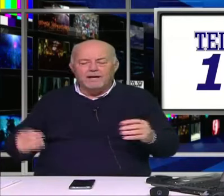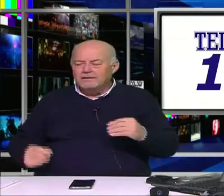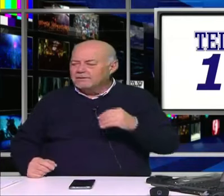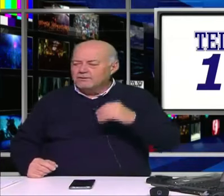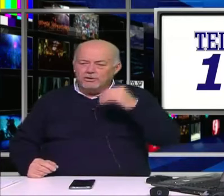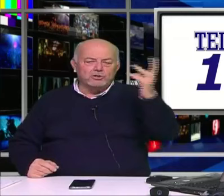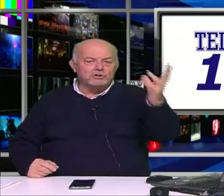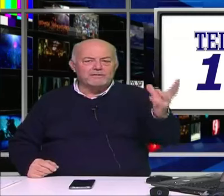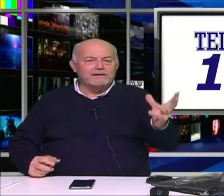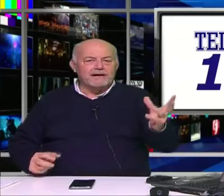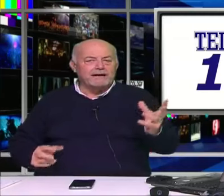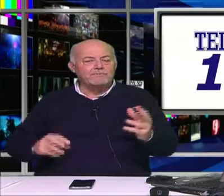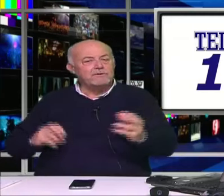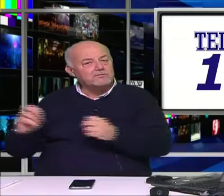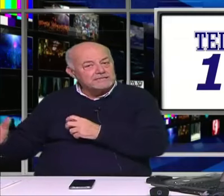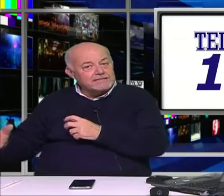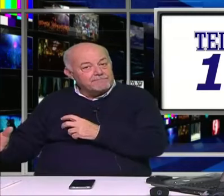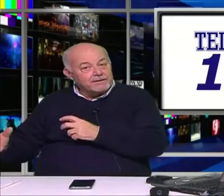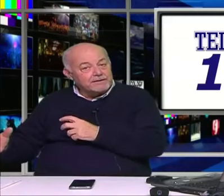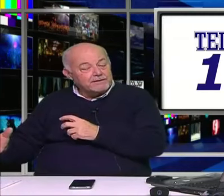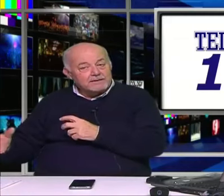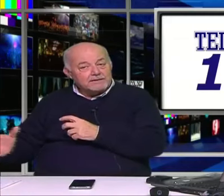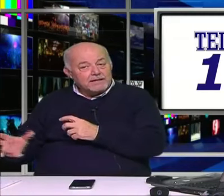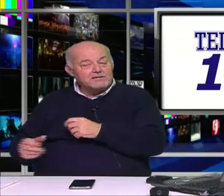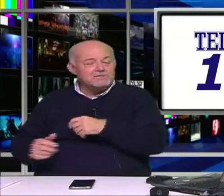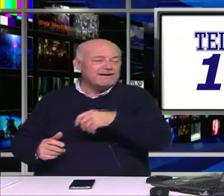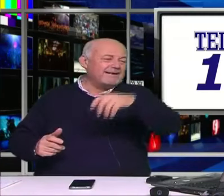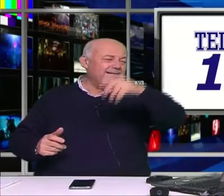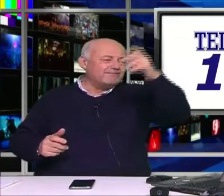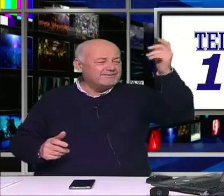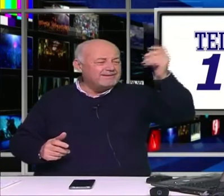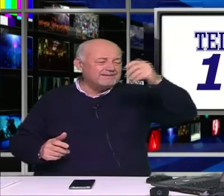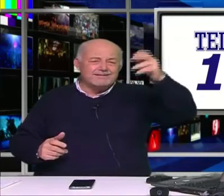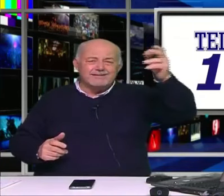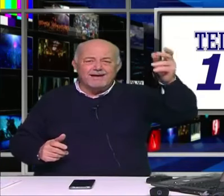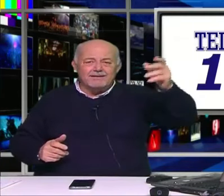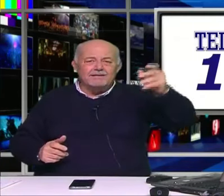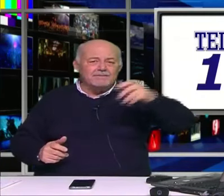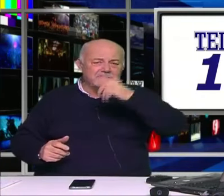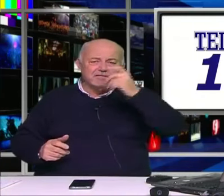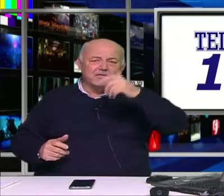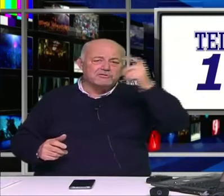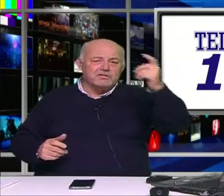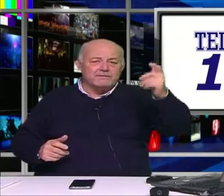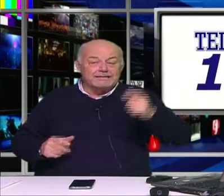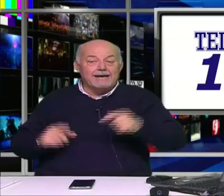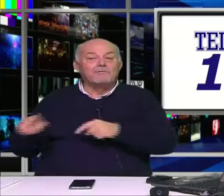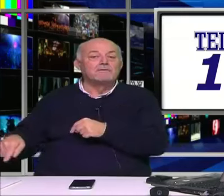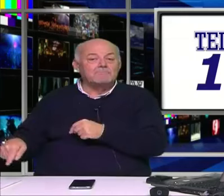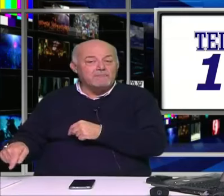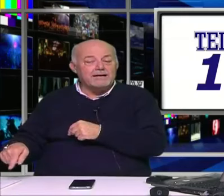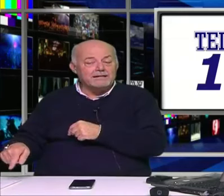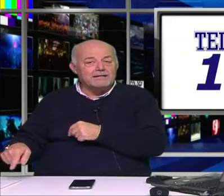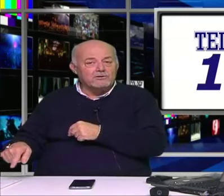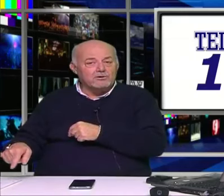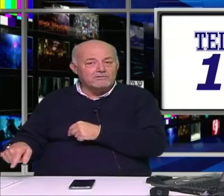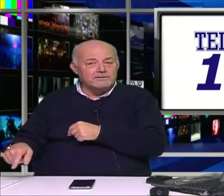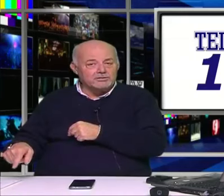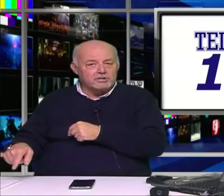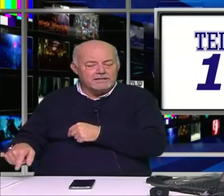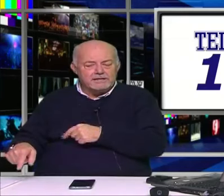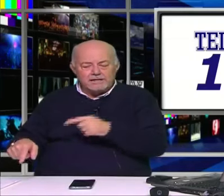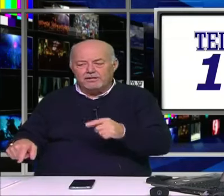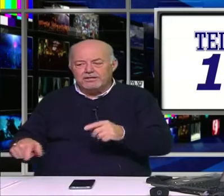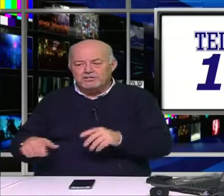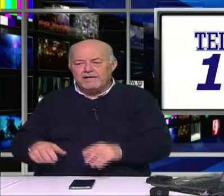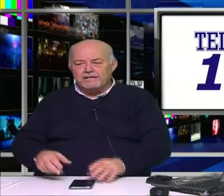molla, noi ce lo dimentichiamo, però c'è sempre. E allora dice, ma che lascia stare, mascherine non ce ne mettiamo, ma il Covid